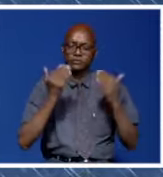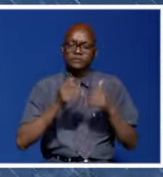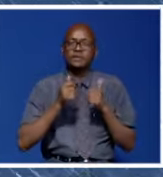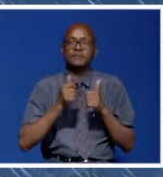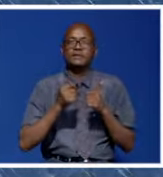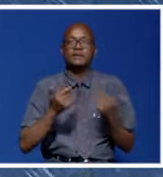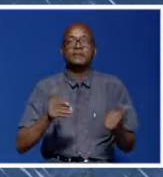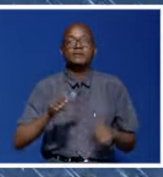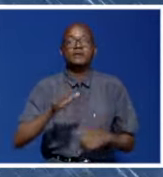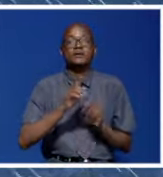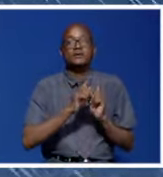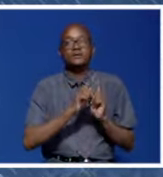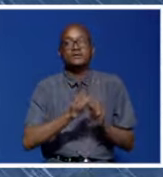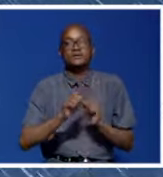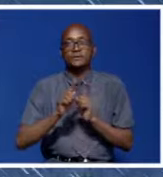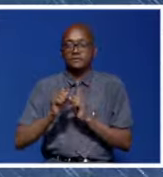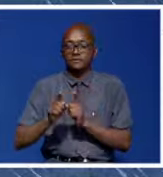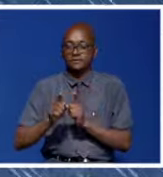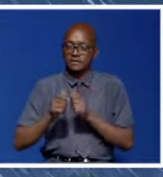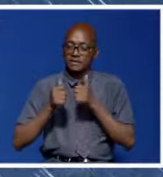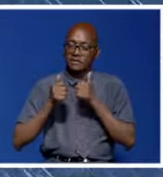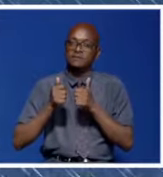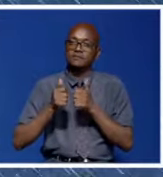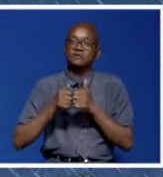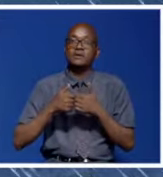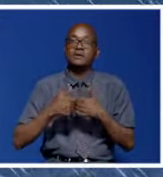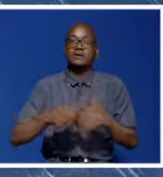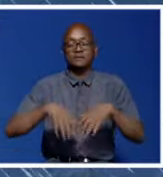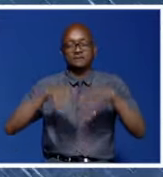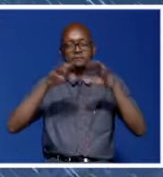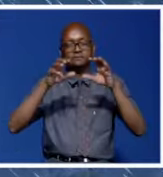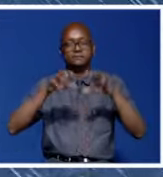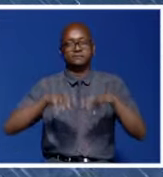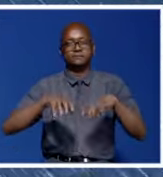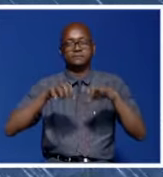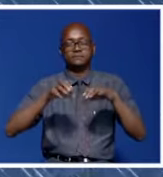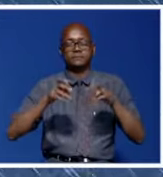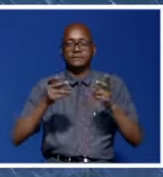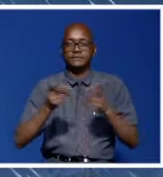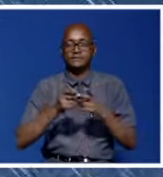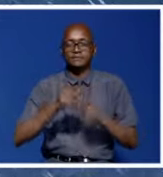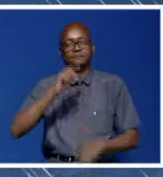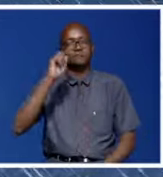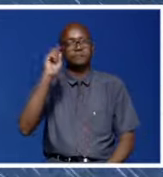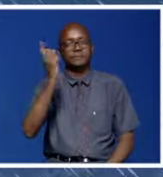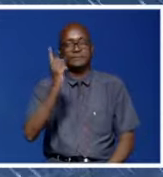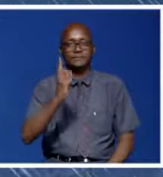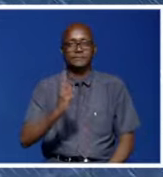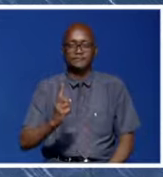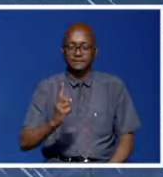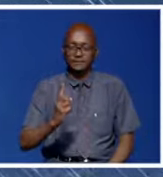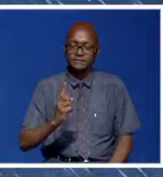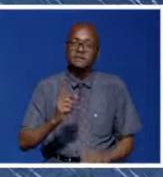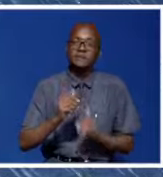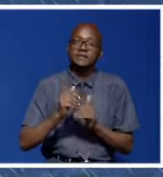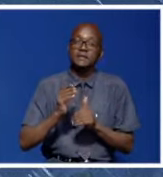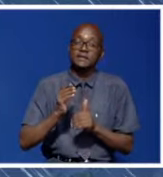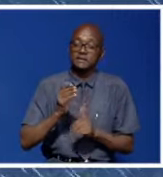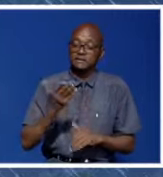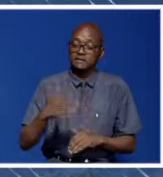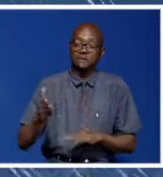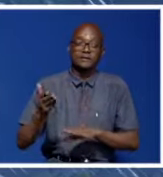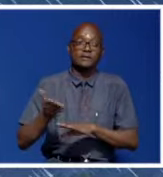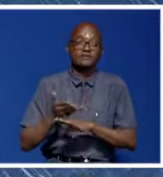maeneo tofauti tofauti, ambapo kiujumla tunatarajia kuwa na mvua katika maeneo mengi ya nchi, huku mvua hizo zikiwa zimeambatana na ngurumo za radi hususan katika maeneo yanayozunguka